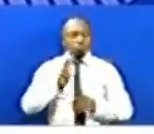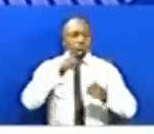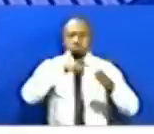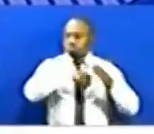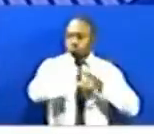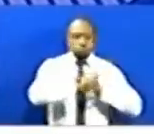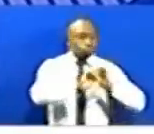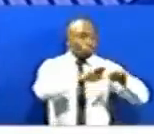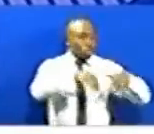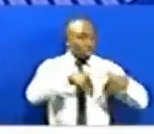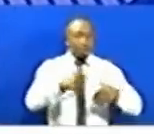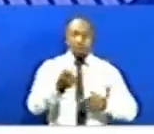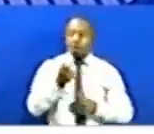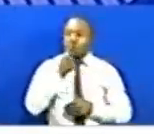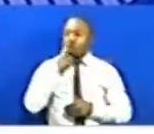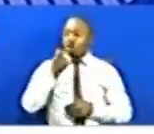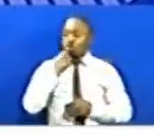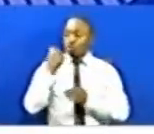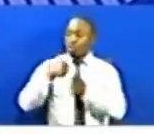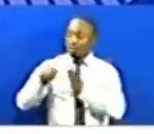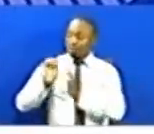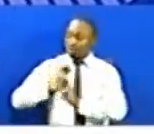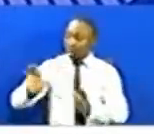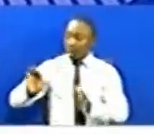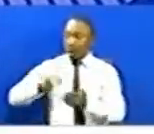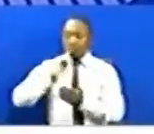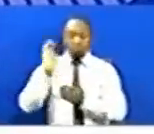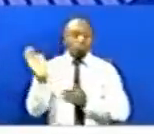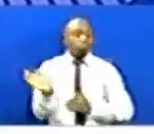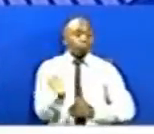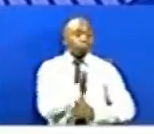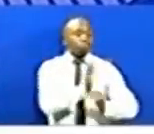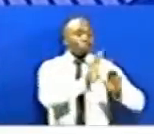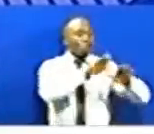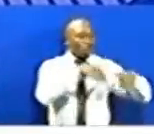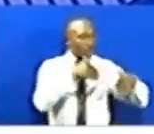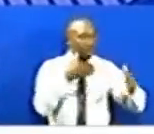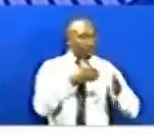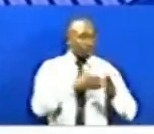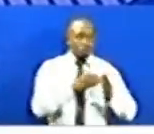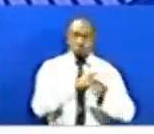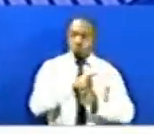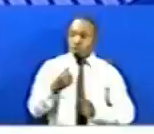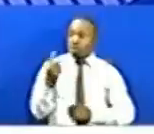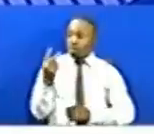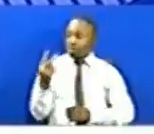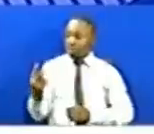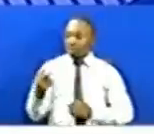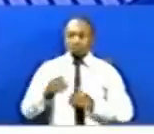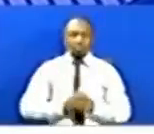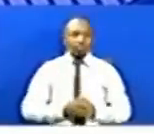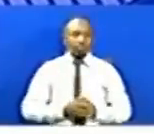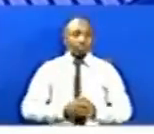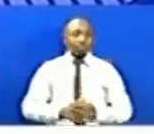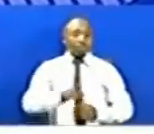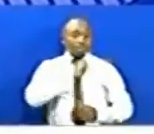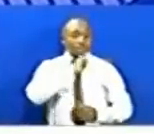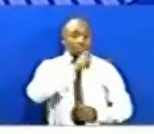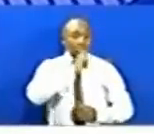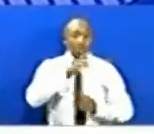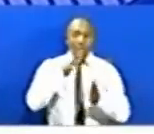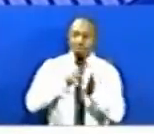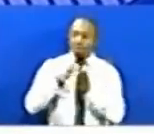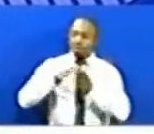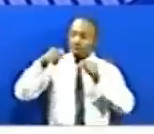bunge kurejesha posho walizolipwa na bunge kwa ajili ya kuhudhuria vikao vya bunge kwa muda wa wiki hizo mbili. Spika Ndugai ametoa kauli